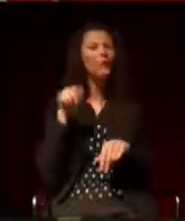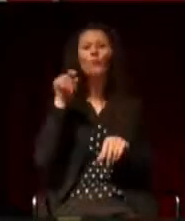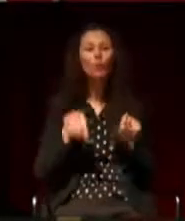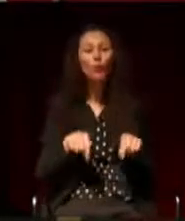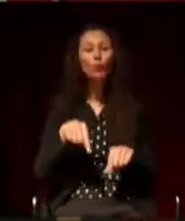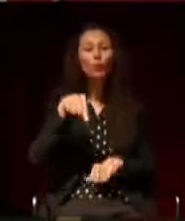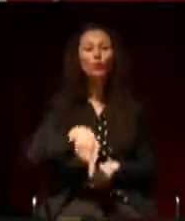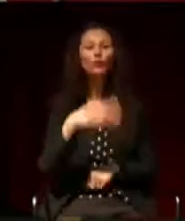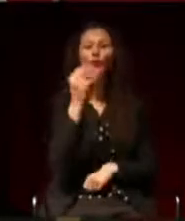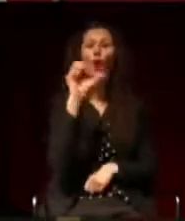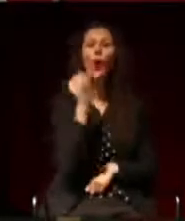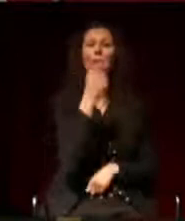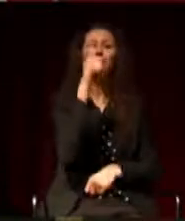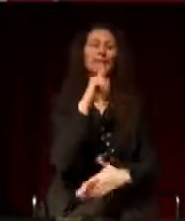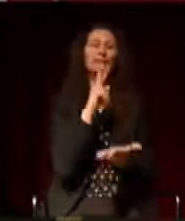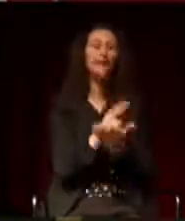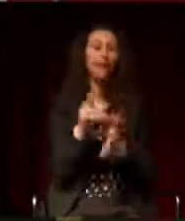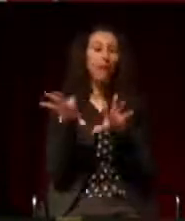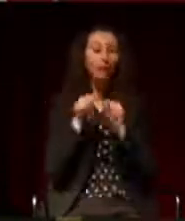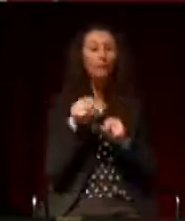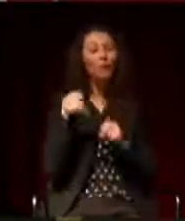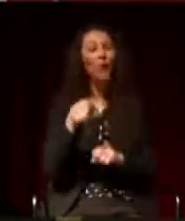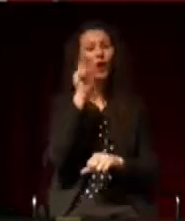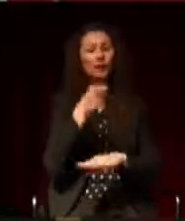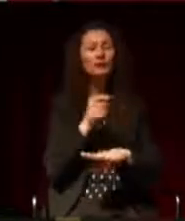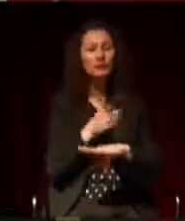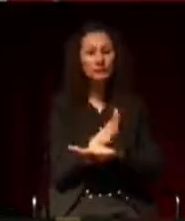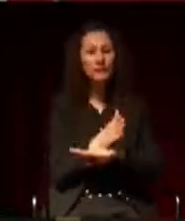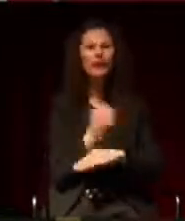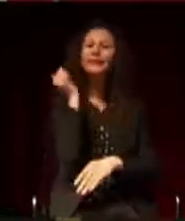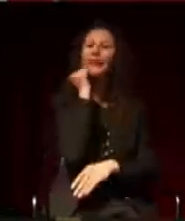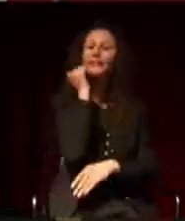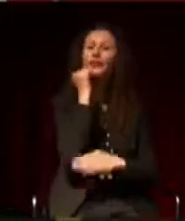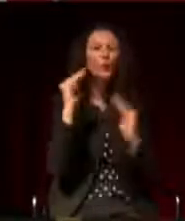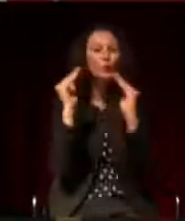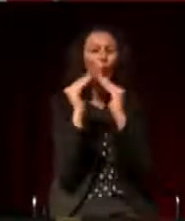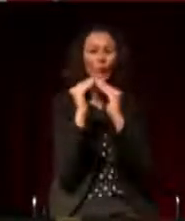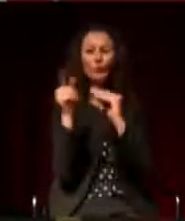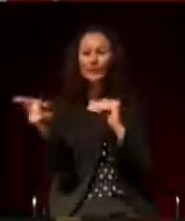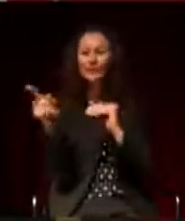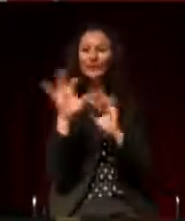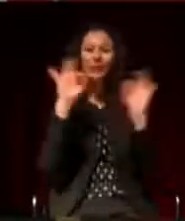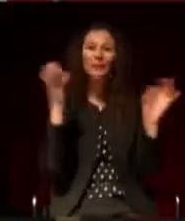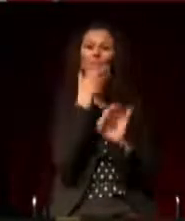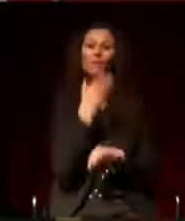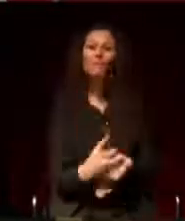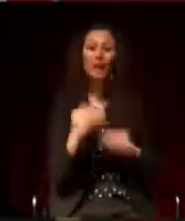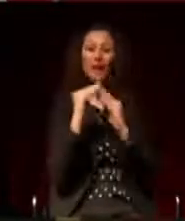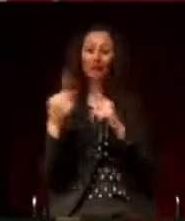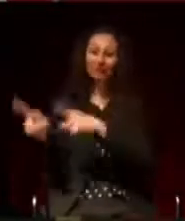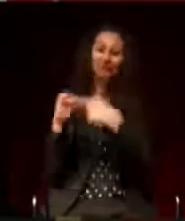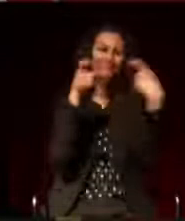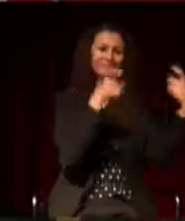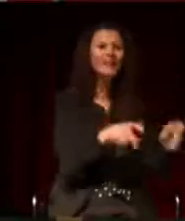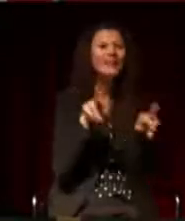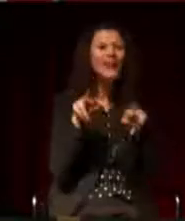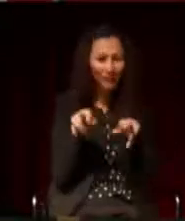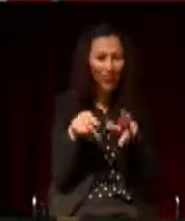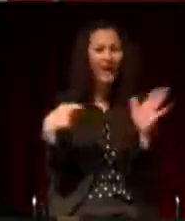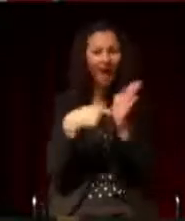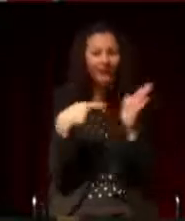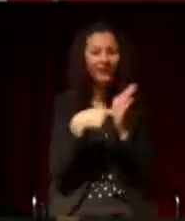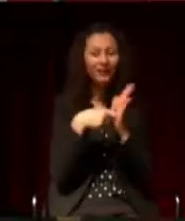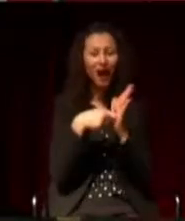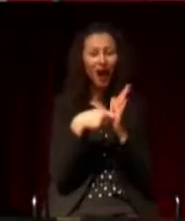Bugün burada çok önemli bir karar aldık ve bu kararla aslında geçici konutlardan kalıcı konutlara geçecek yurttaşlarımız